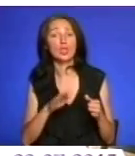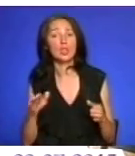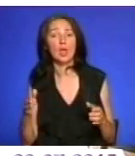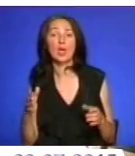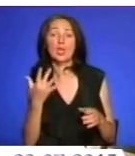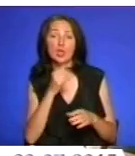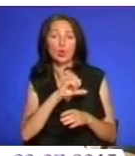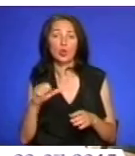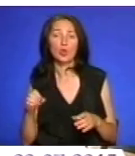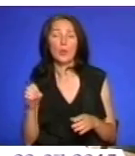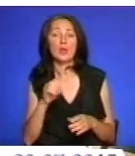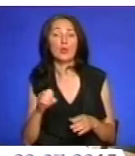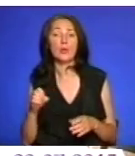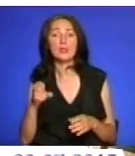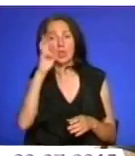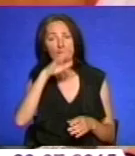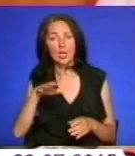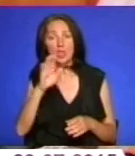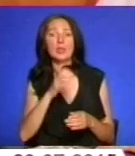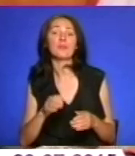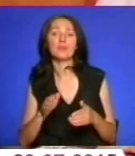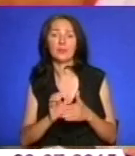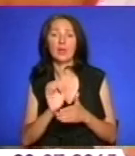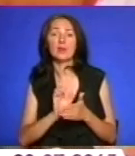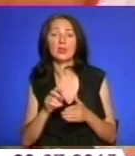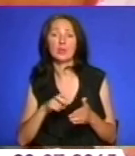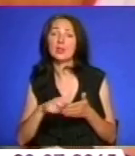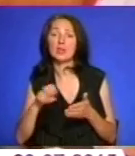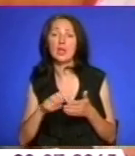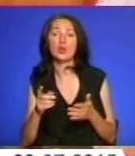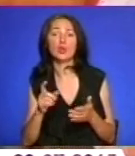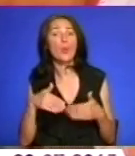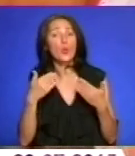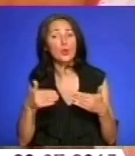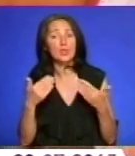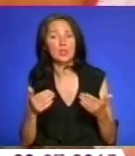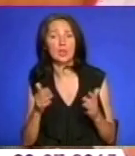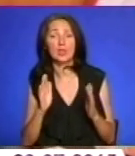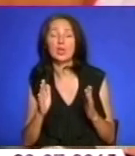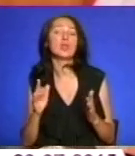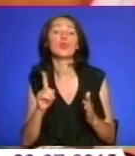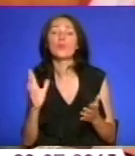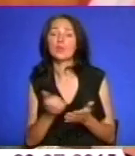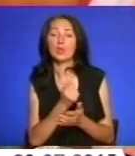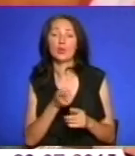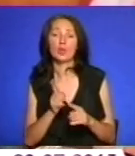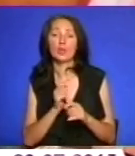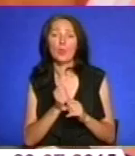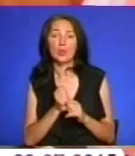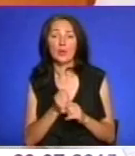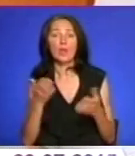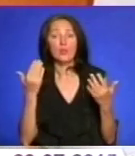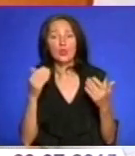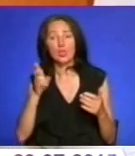кордоном. Європейські країни надсилають сотні пропозицій, каже Степан Барна, лиш би встигнути їх опрацювати.